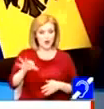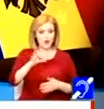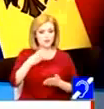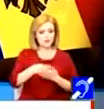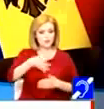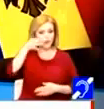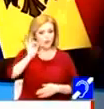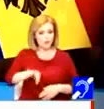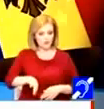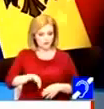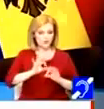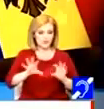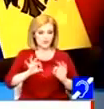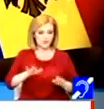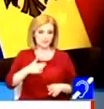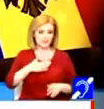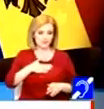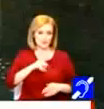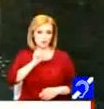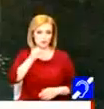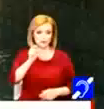colegilor noștri de la emisiunea Obiectiv Comun.